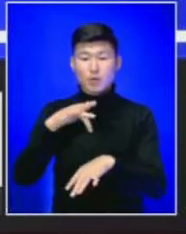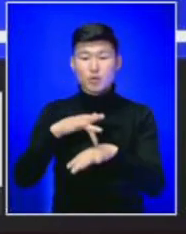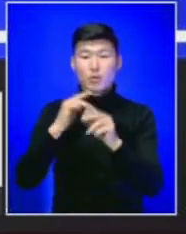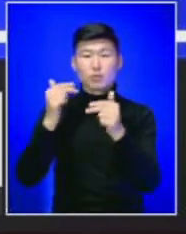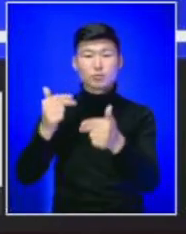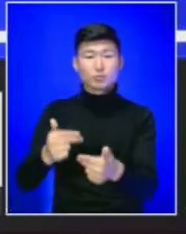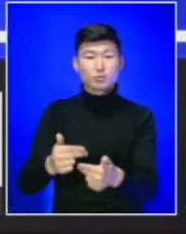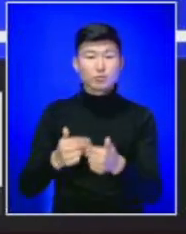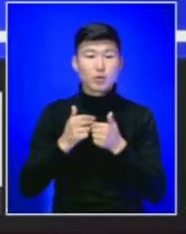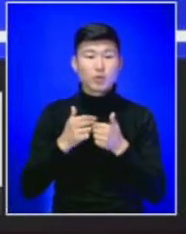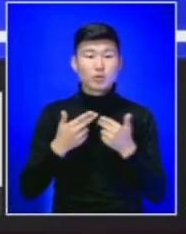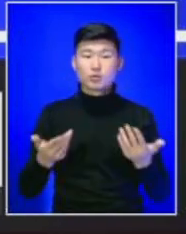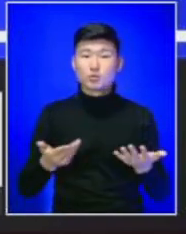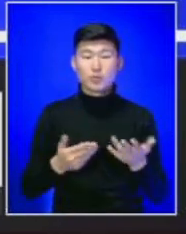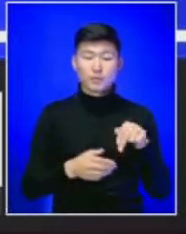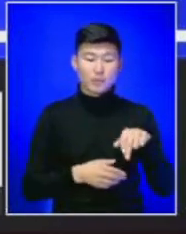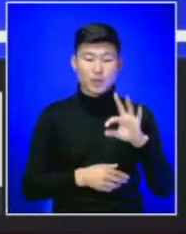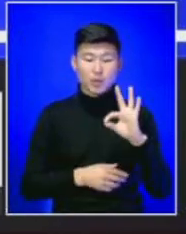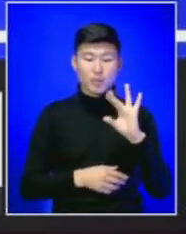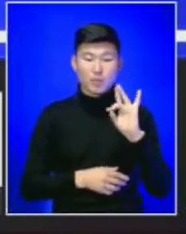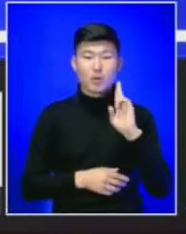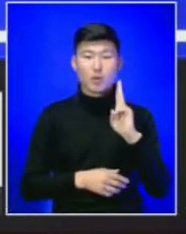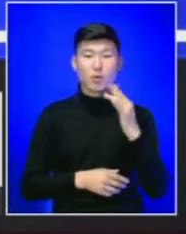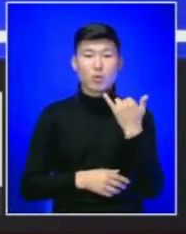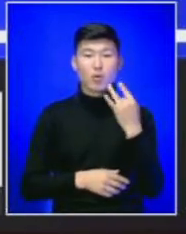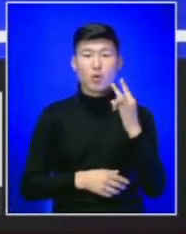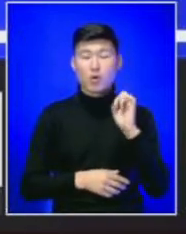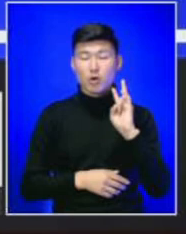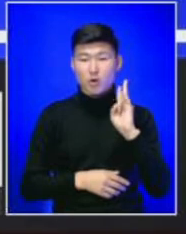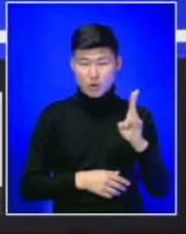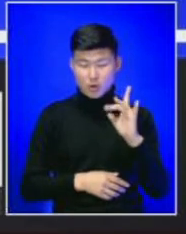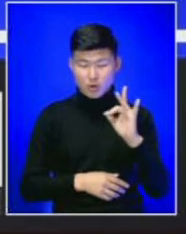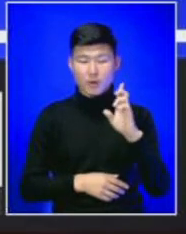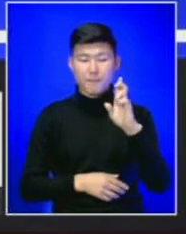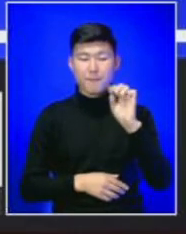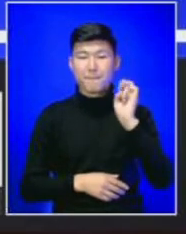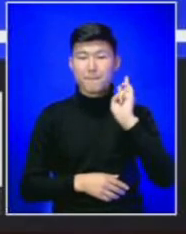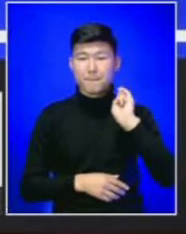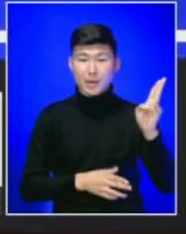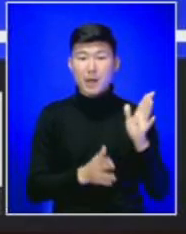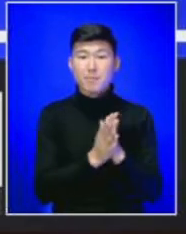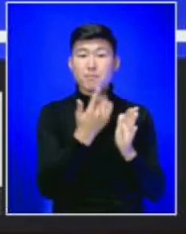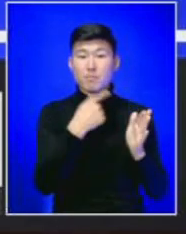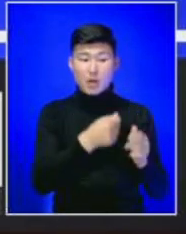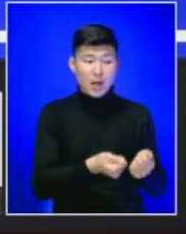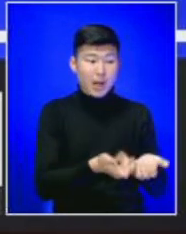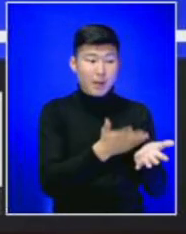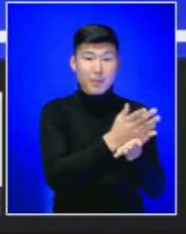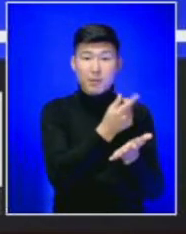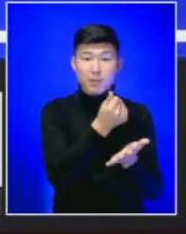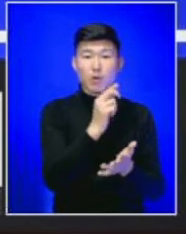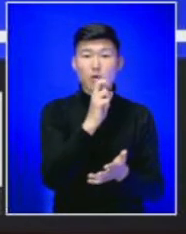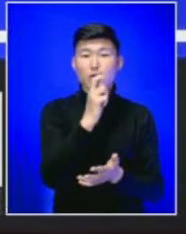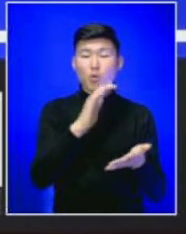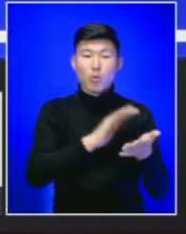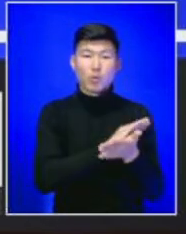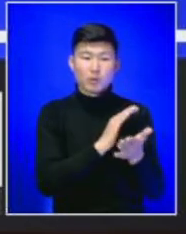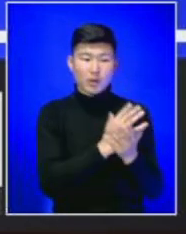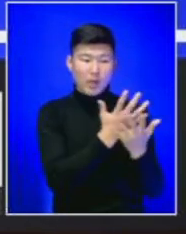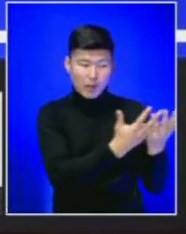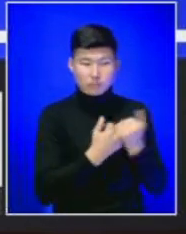тусламжтайгаар прокурор банкудтай хамтарч тухайн гарсан мөнгийг шуурхай зарцаах арга хэмжээ